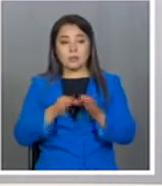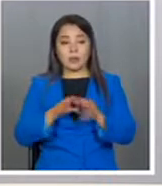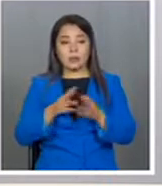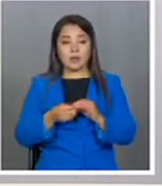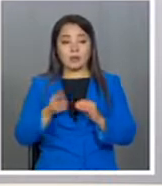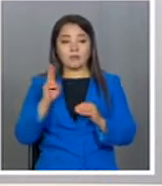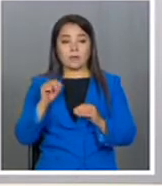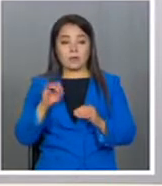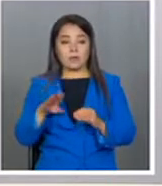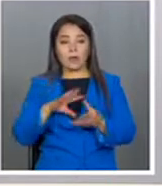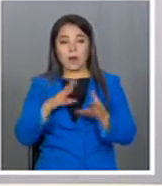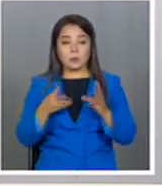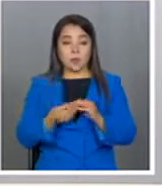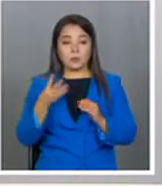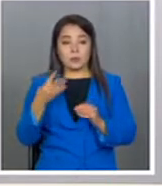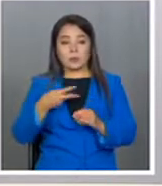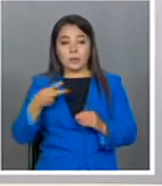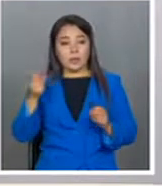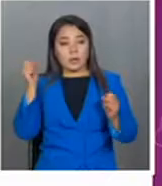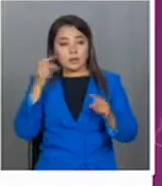ауданы 4-ке тең екенін байқаймыз.